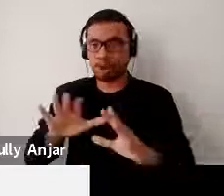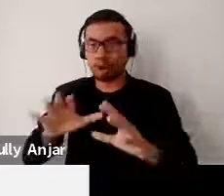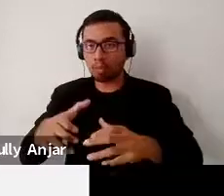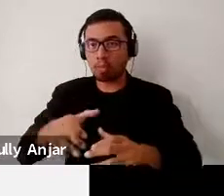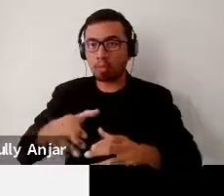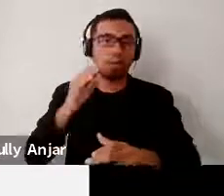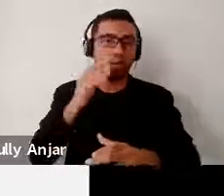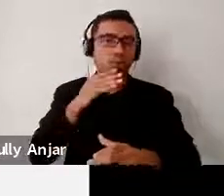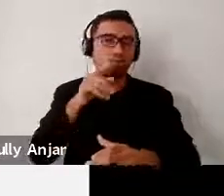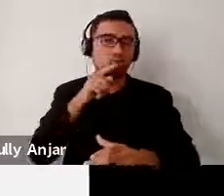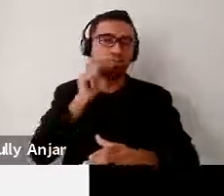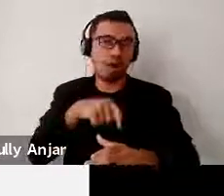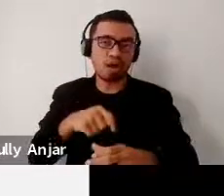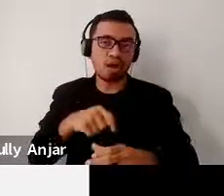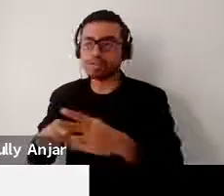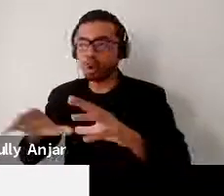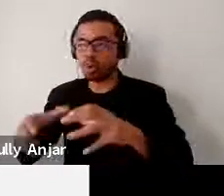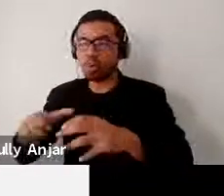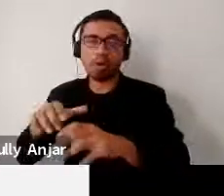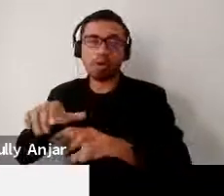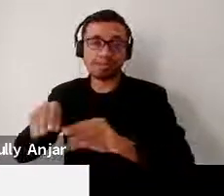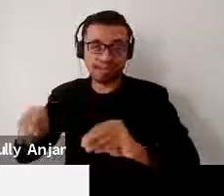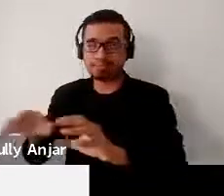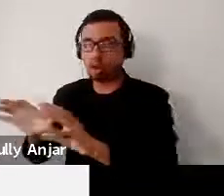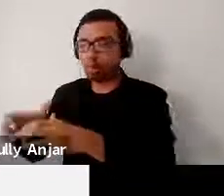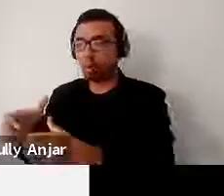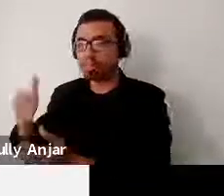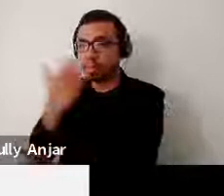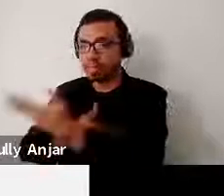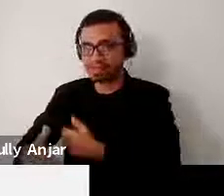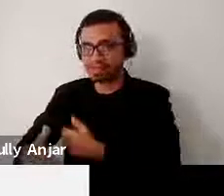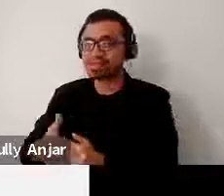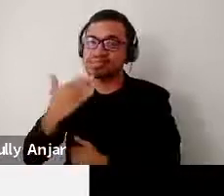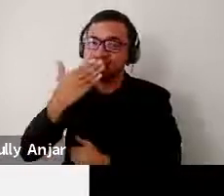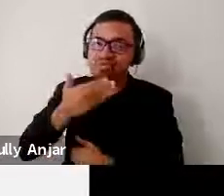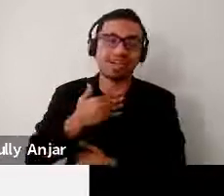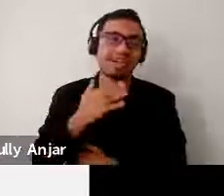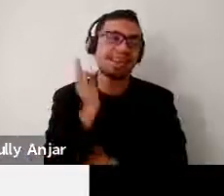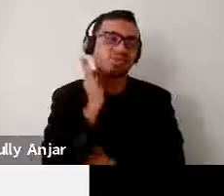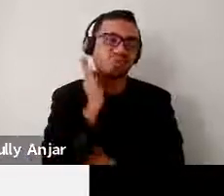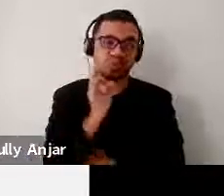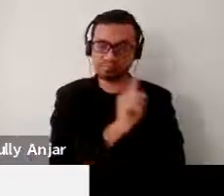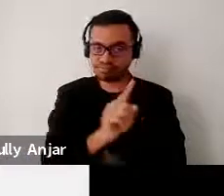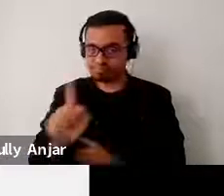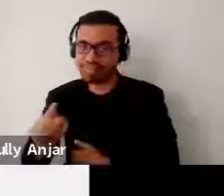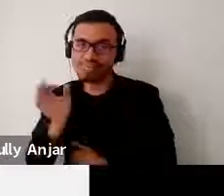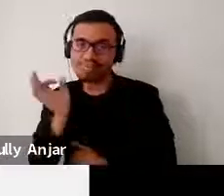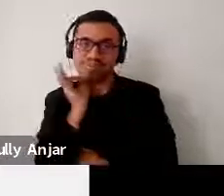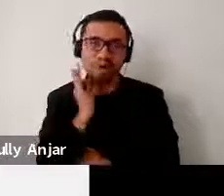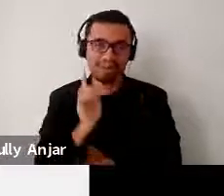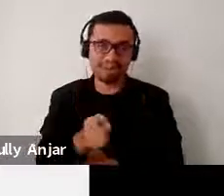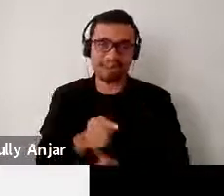dan lain-lain termasuk disabilitas ini memiliki resikonya masing-masing. Jadi kayak misalnya penyandang disabilitas ini mereka